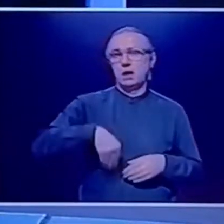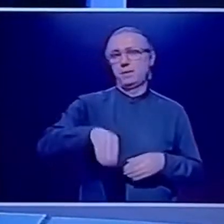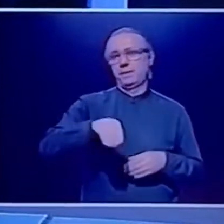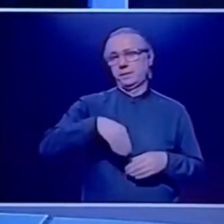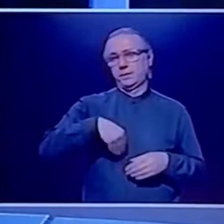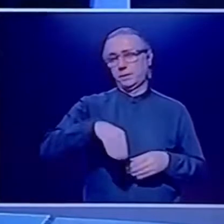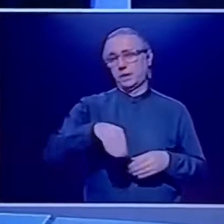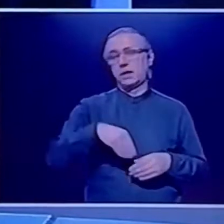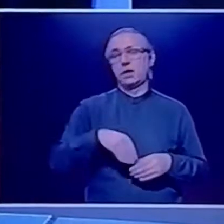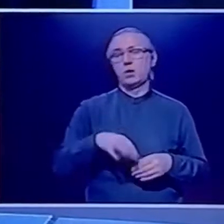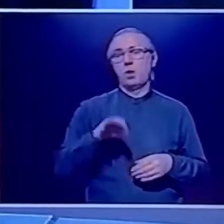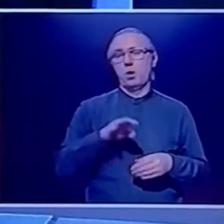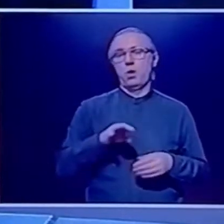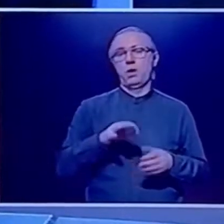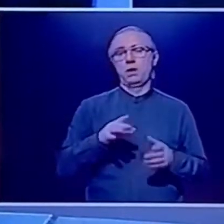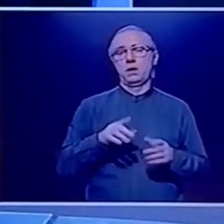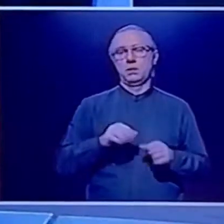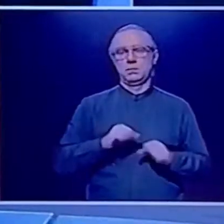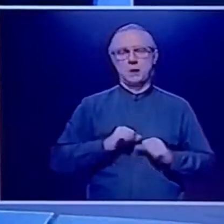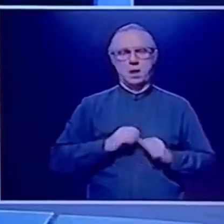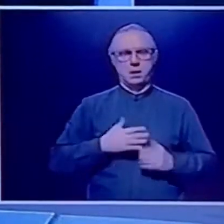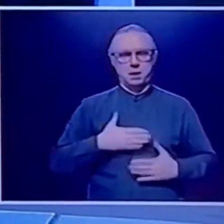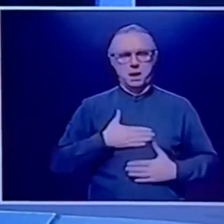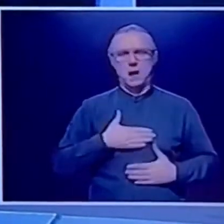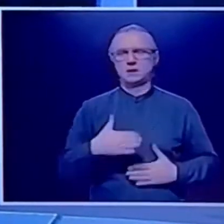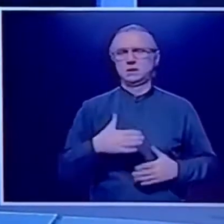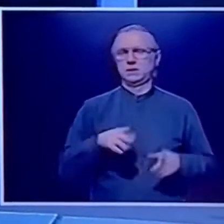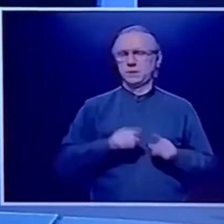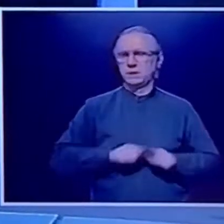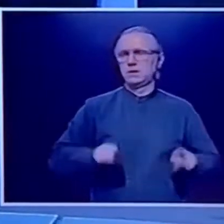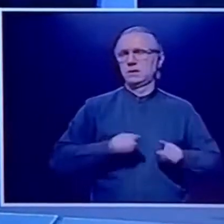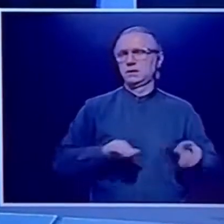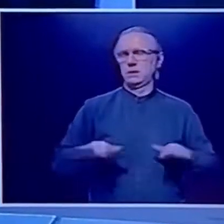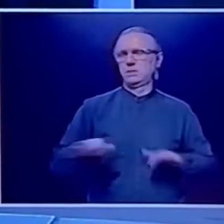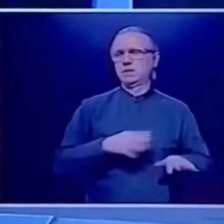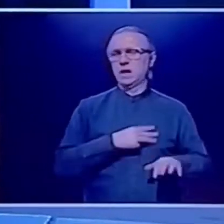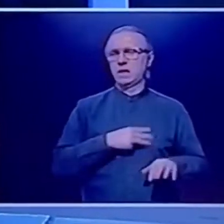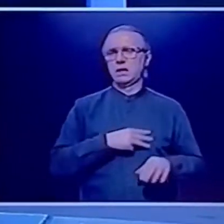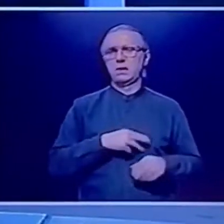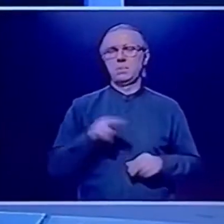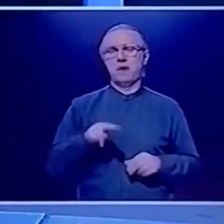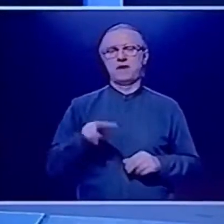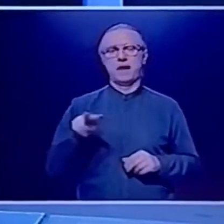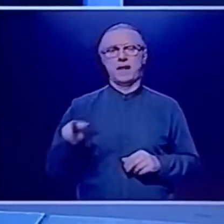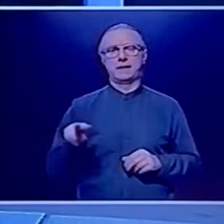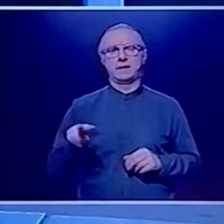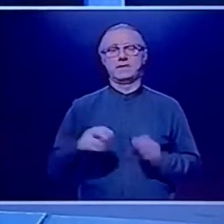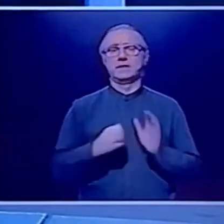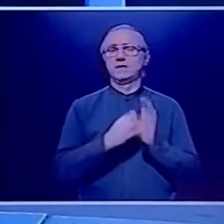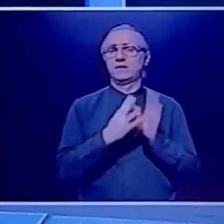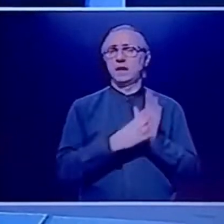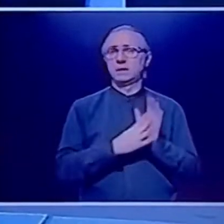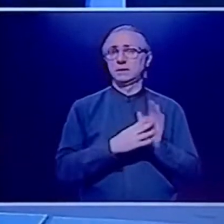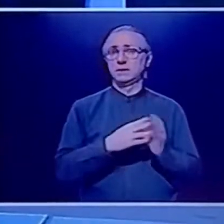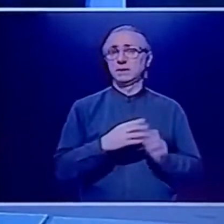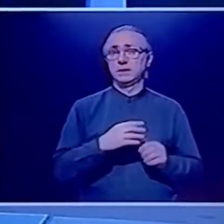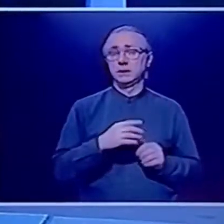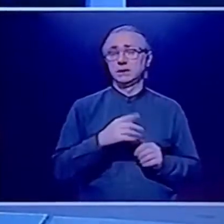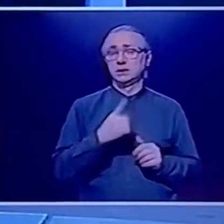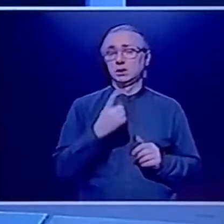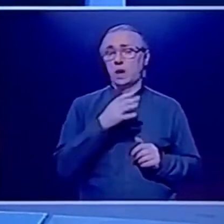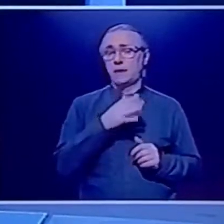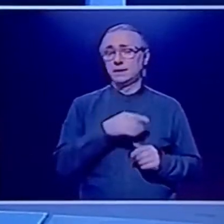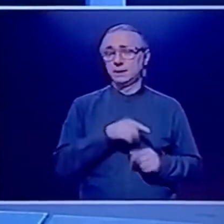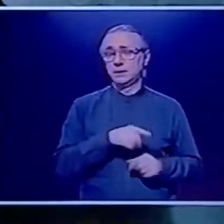церковные историки считают самым ревностным деятелем единоверия второй половины 19-го столетия. С подробностями моя коллега Яна